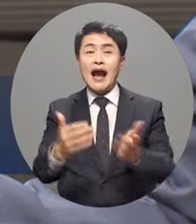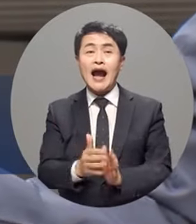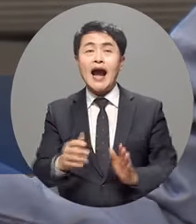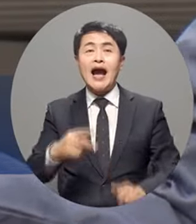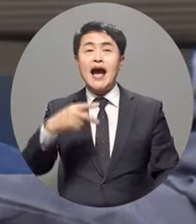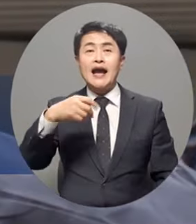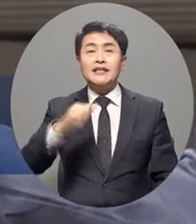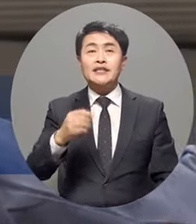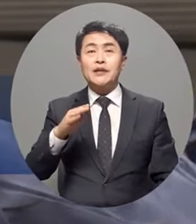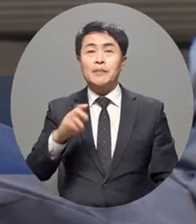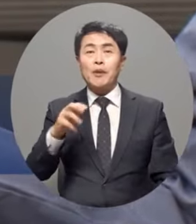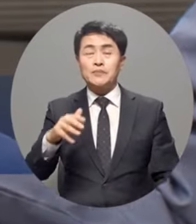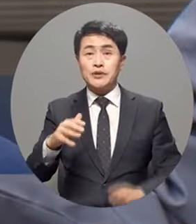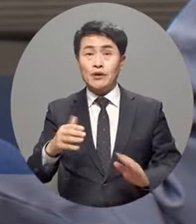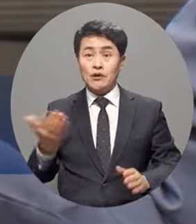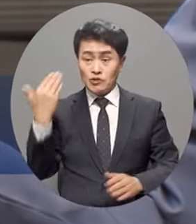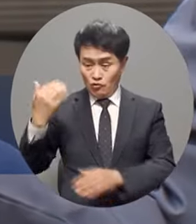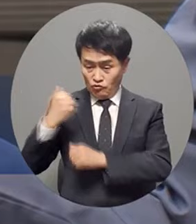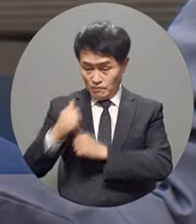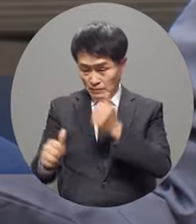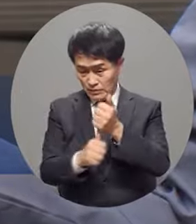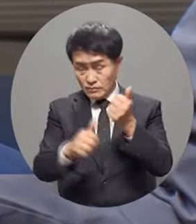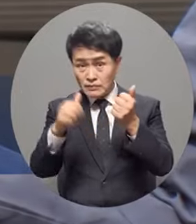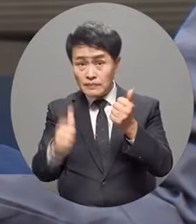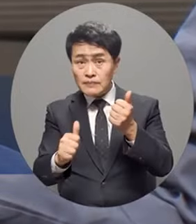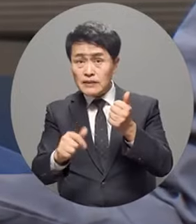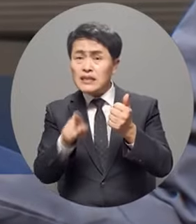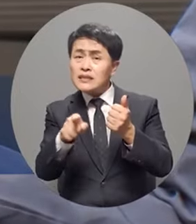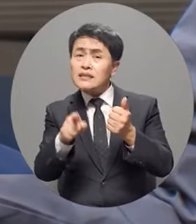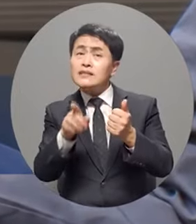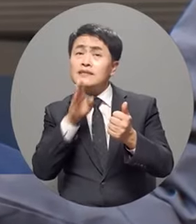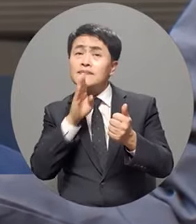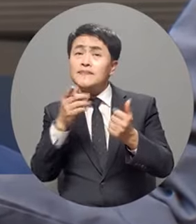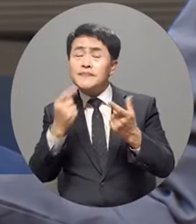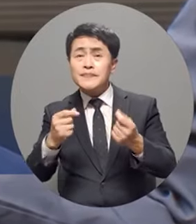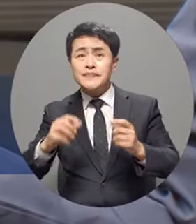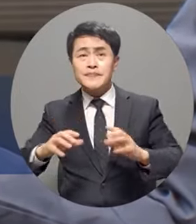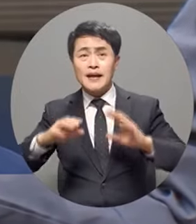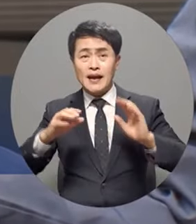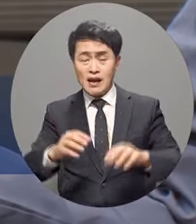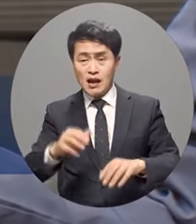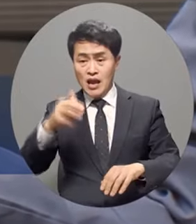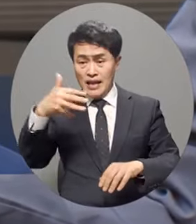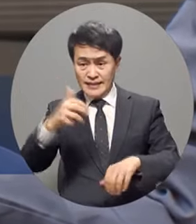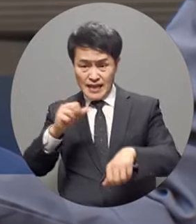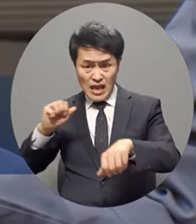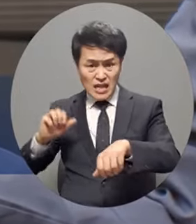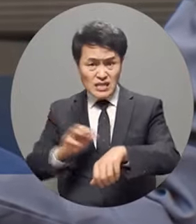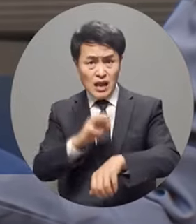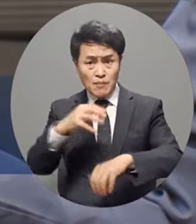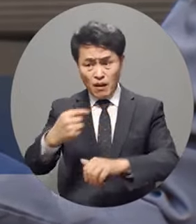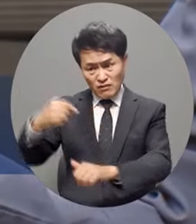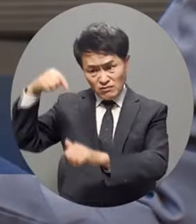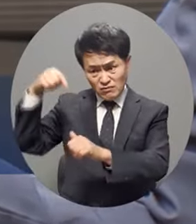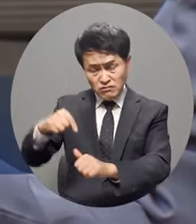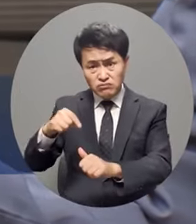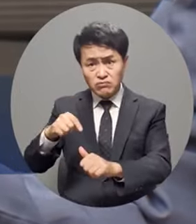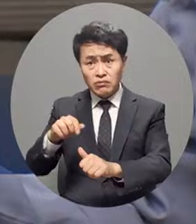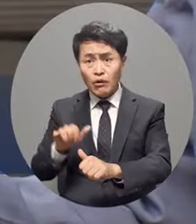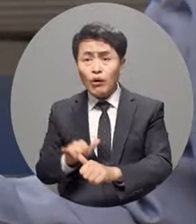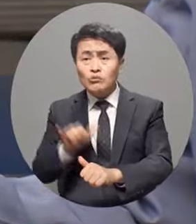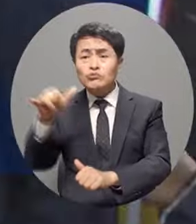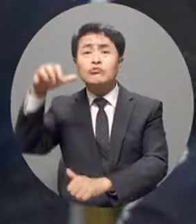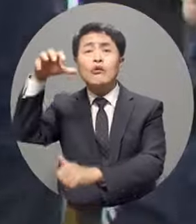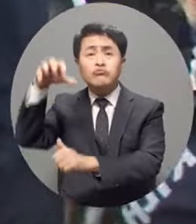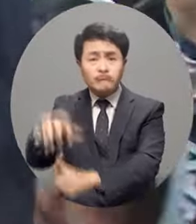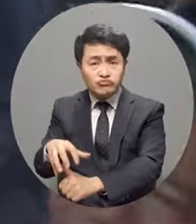전 국방부 차관이시더라고요. 맞든 이분이 세상병 사건 외압 의혹으로 출국 금지가 된